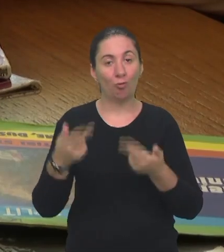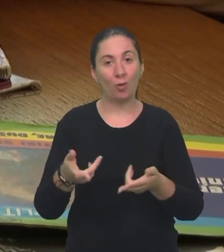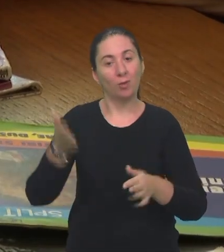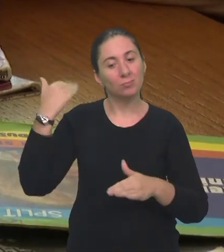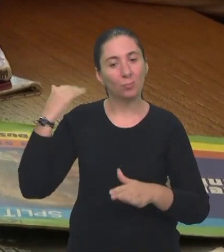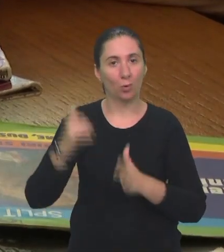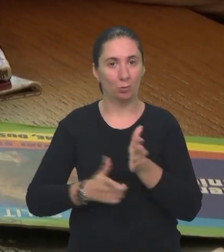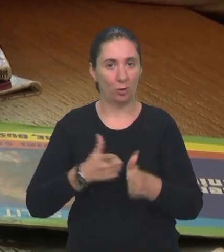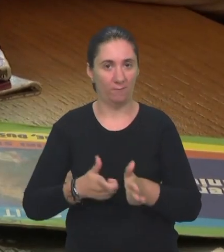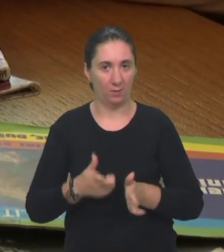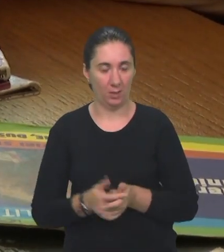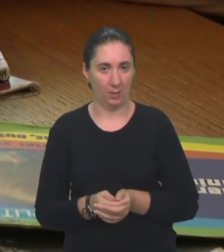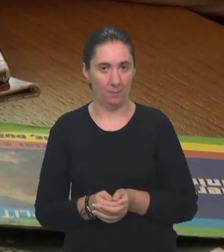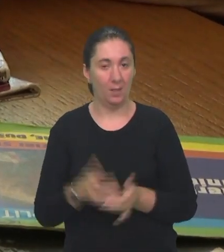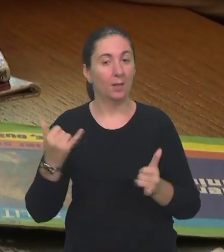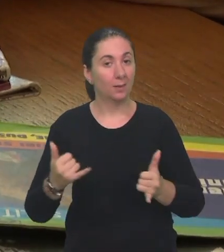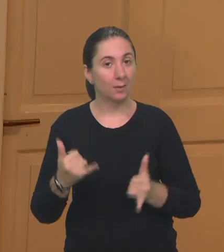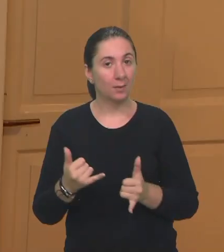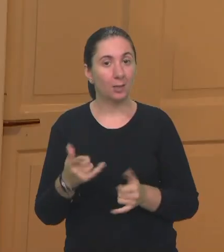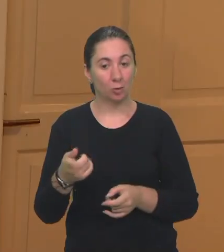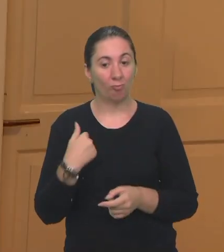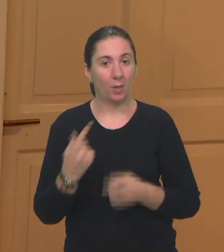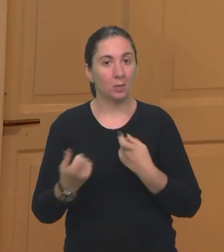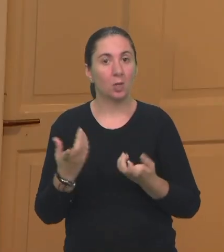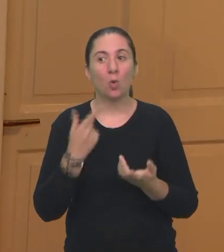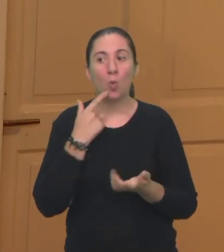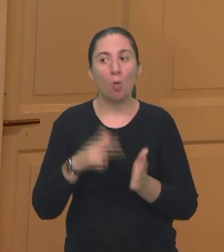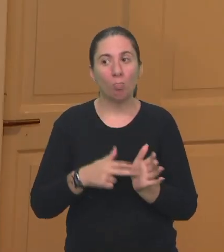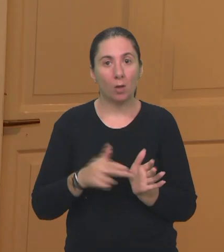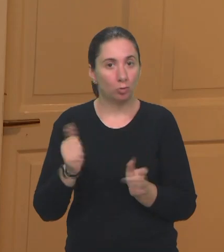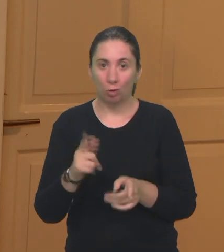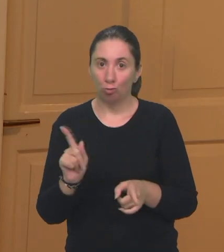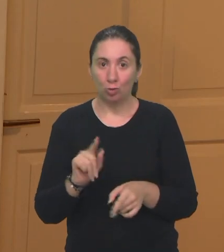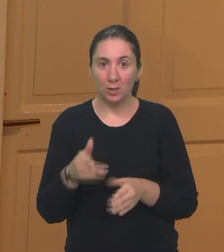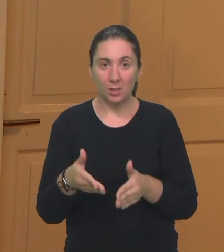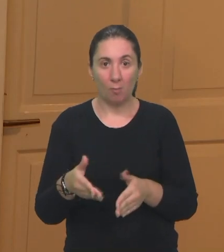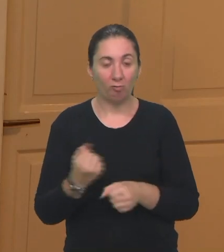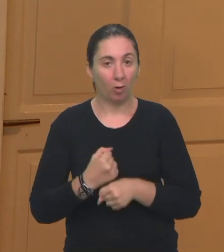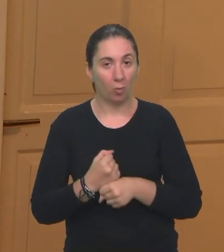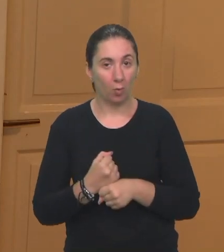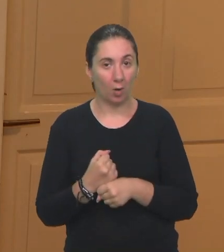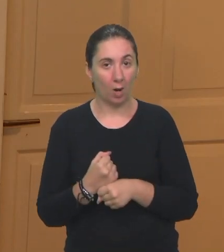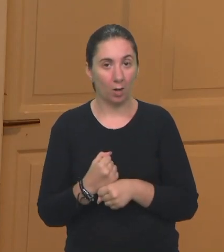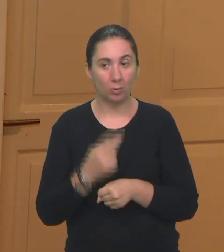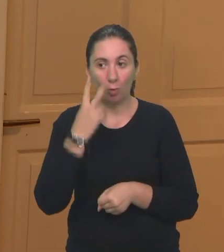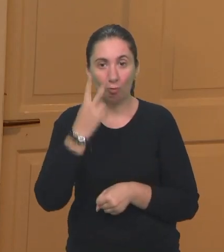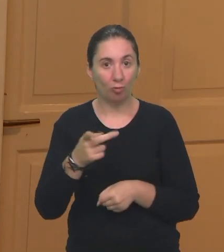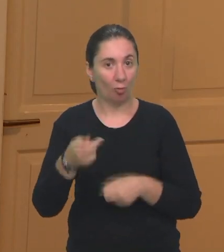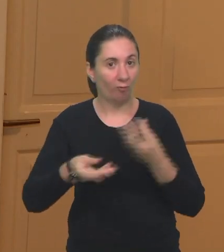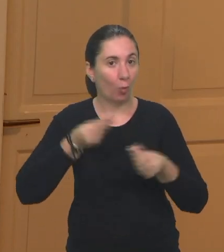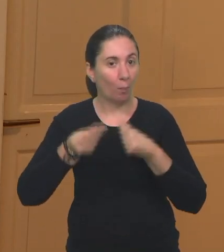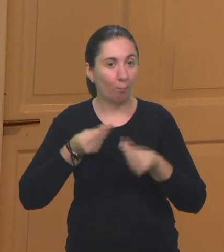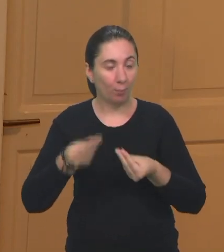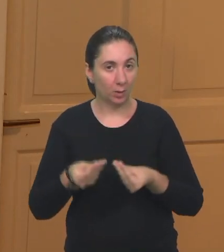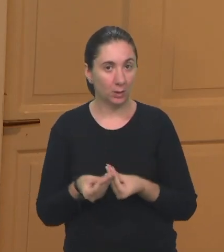neka prošla vremena. I zapravo danas mi je ovo izazov na koji način, još nisam ovako to radio nešto u vidu ove